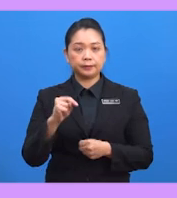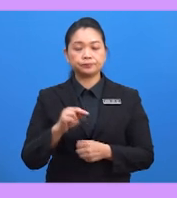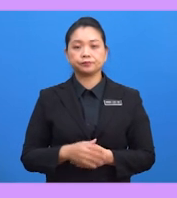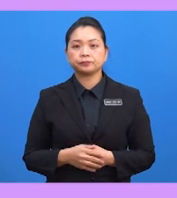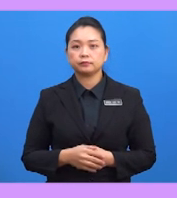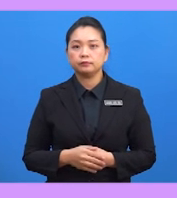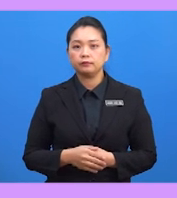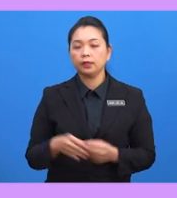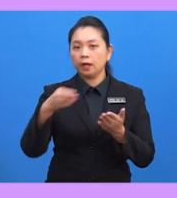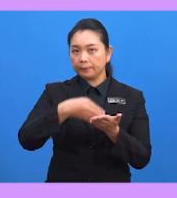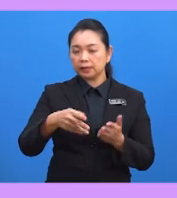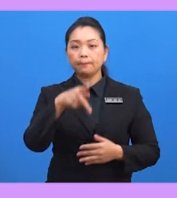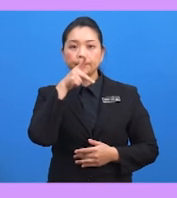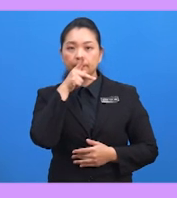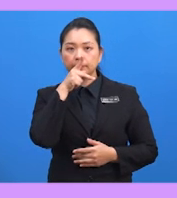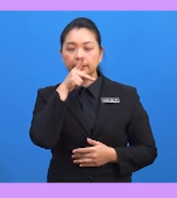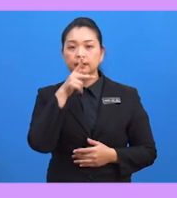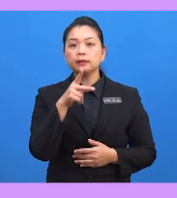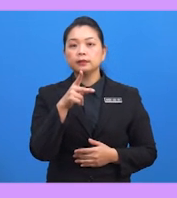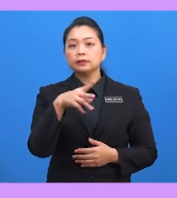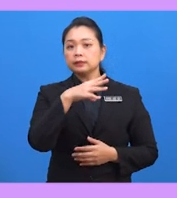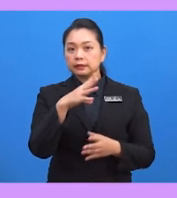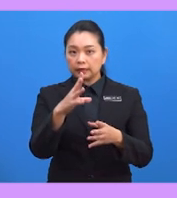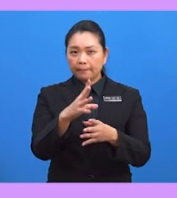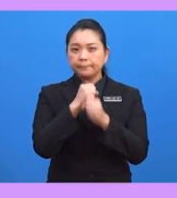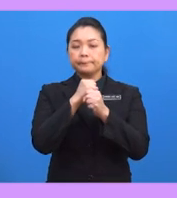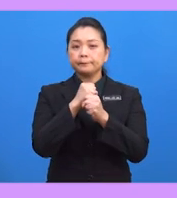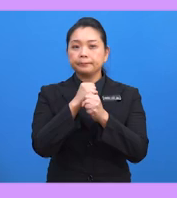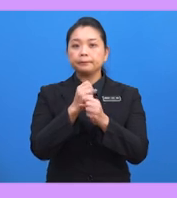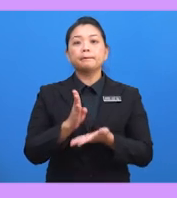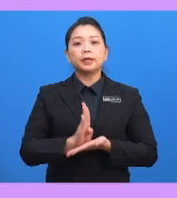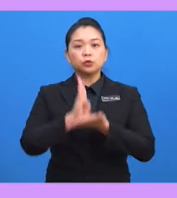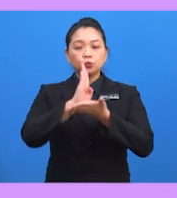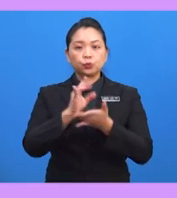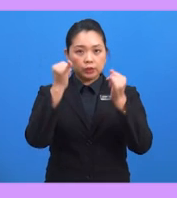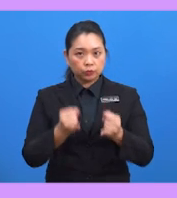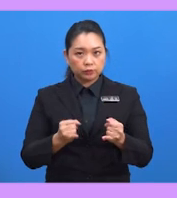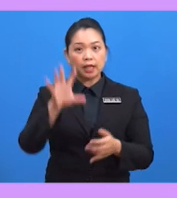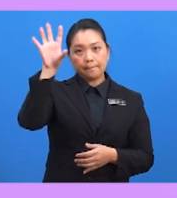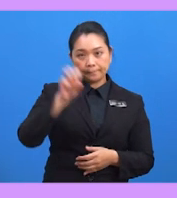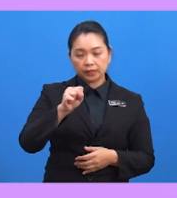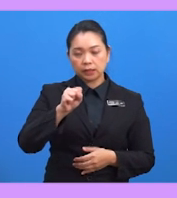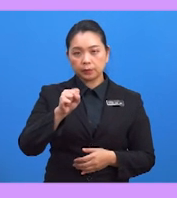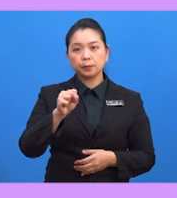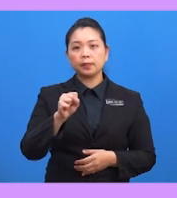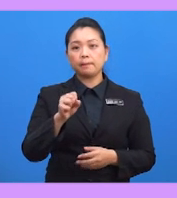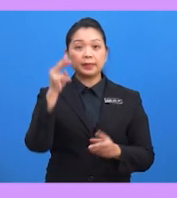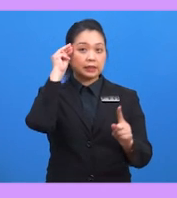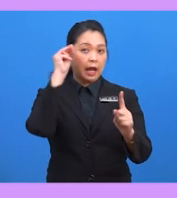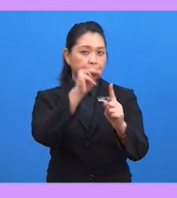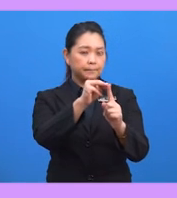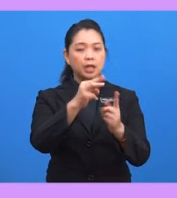Belanjawan peribadi dapat membantu individu untuk mencapai matlamat kewangan. Matlamat kewangan merujuk